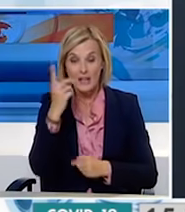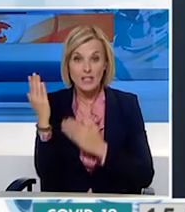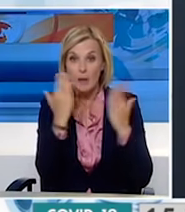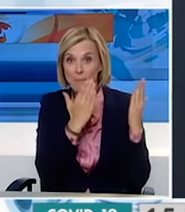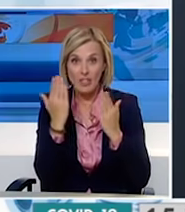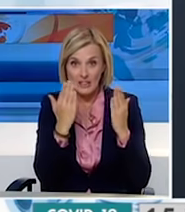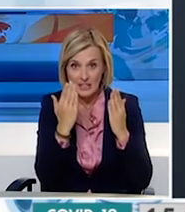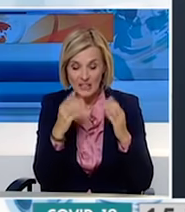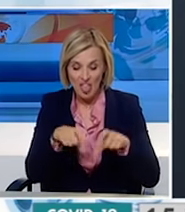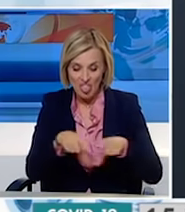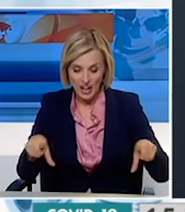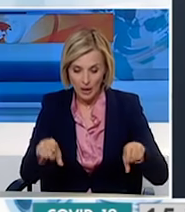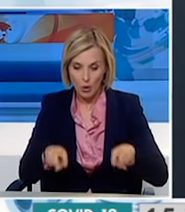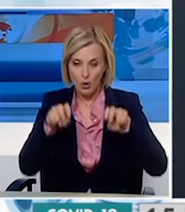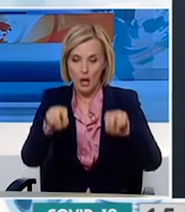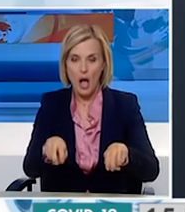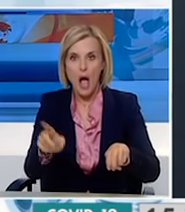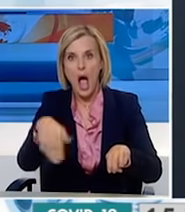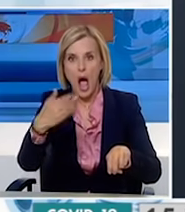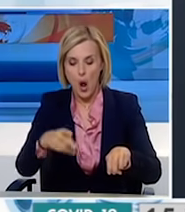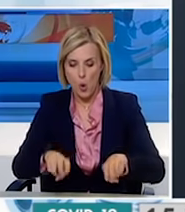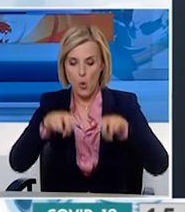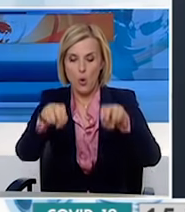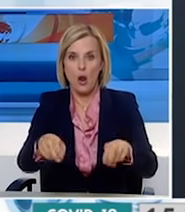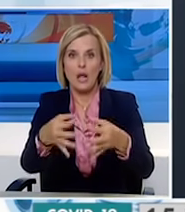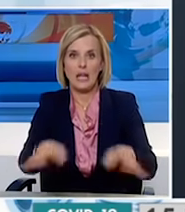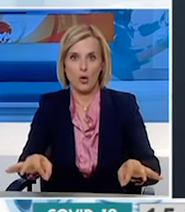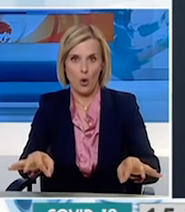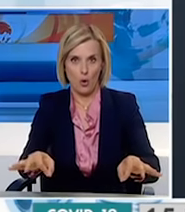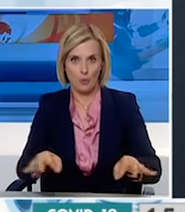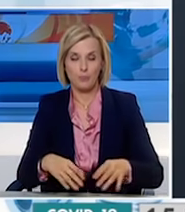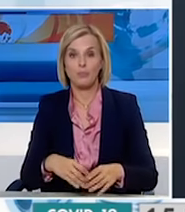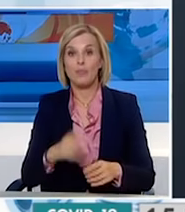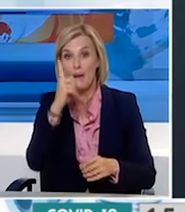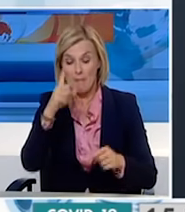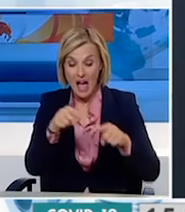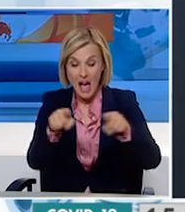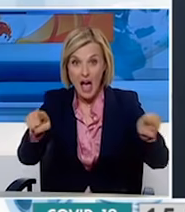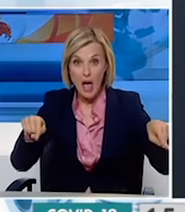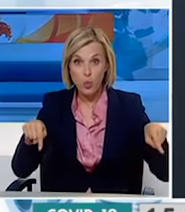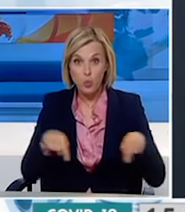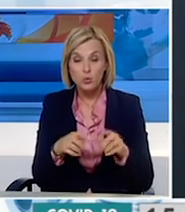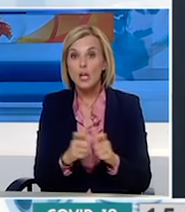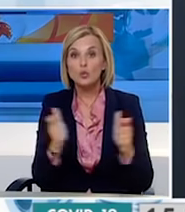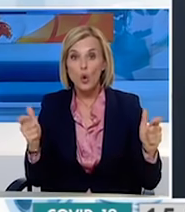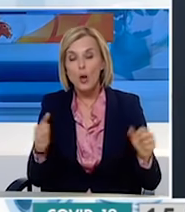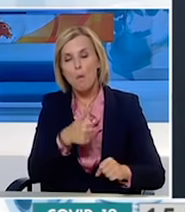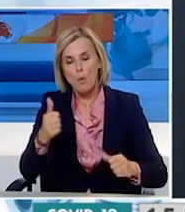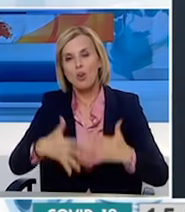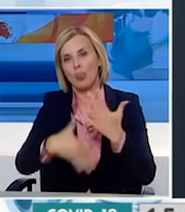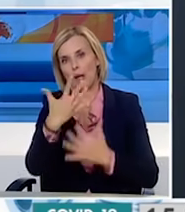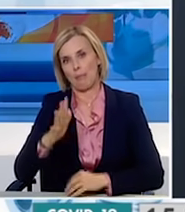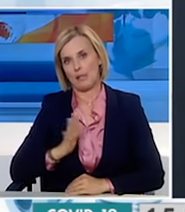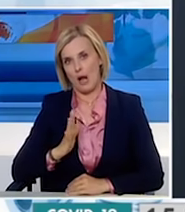μαθητής αναθρανίο. Ο μέγιστος επιτρεπόμενος αριθμός μαθητών ανασχολητική αίθουσα ορίζεται στους